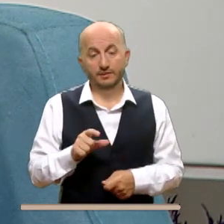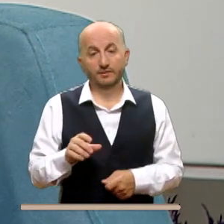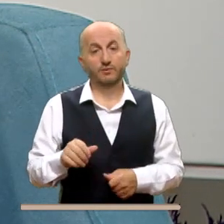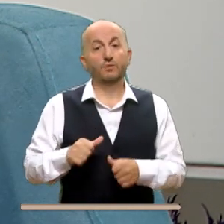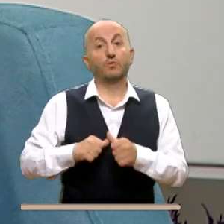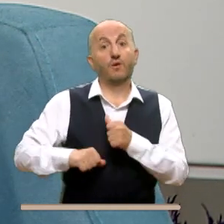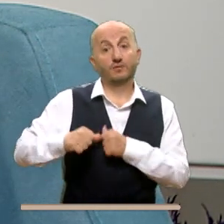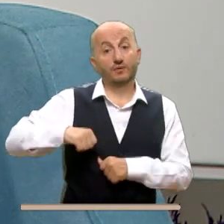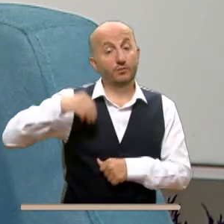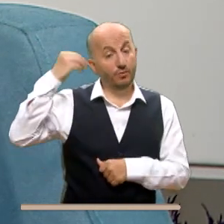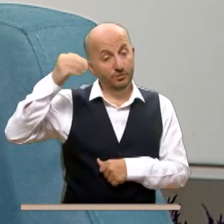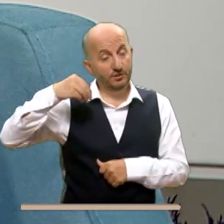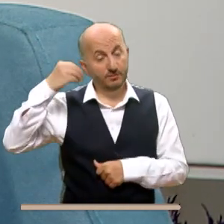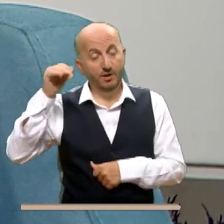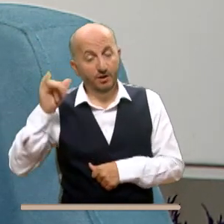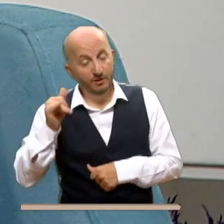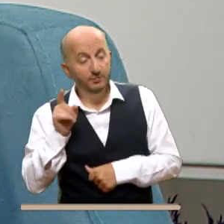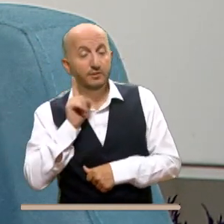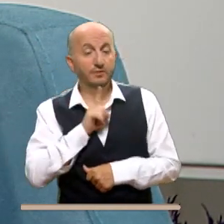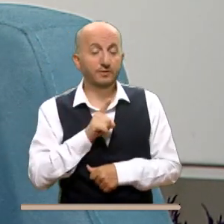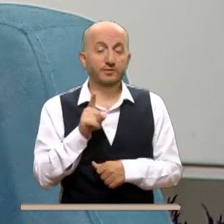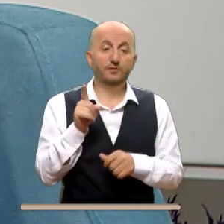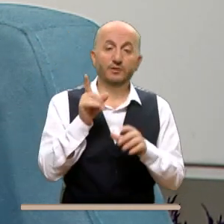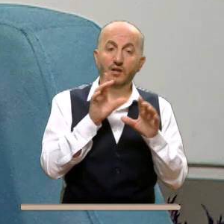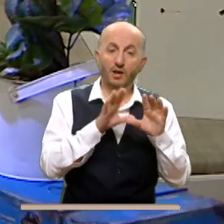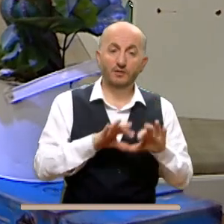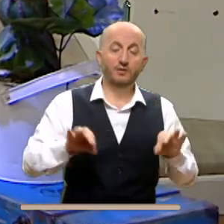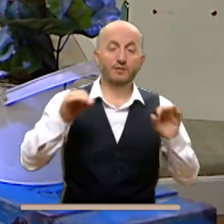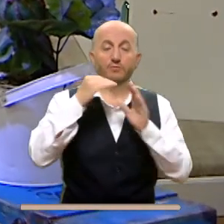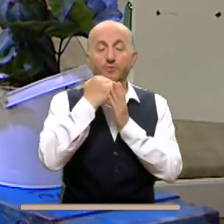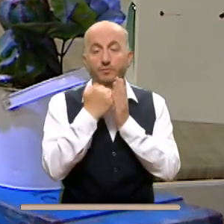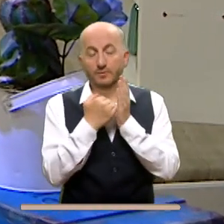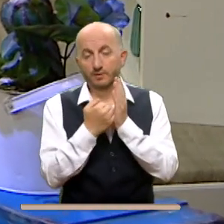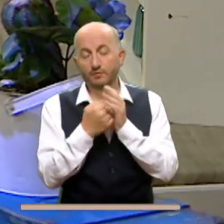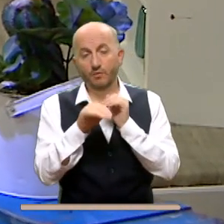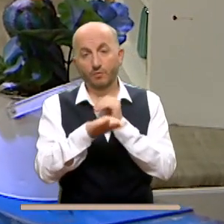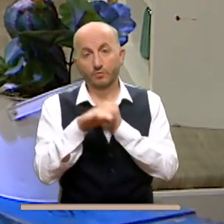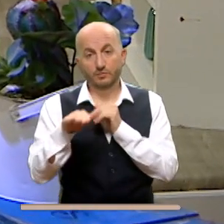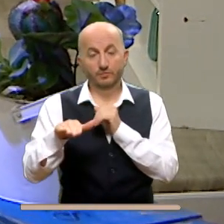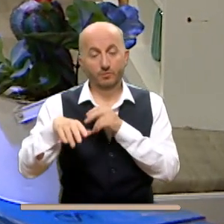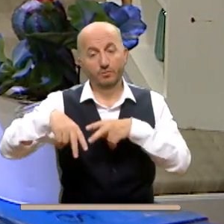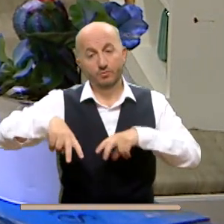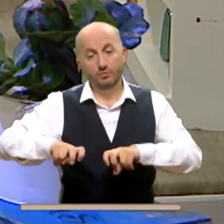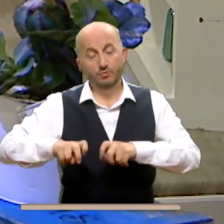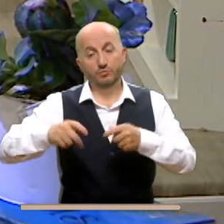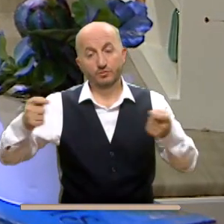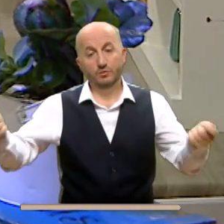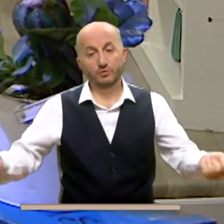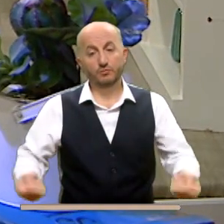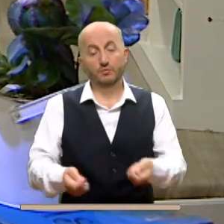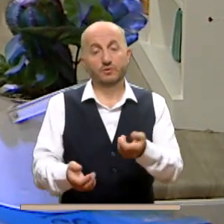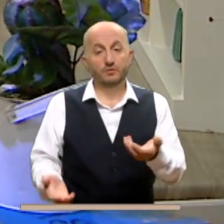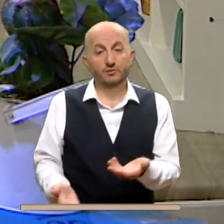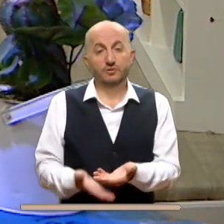kadromuz Arapça, İngilizce, Türkçe hazırlık programlarında öğrencilerimizi kesinlikle oturup çalışmalarını sağlayacak